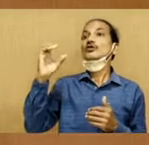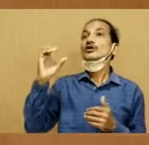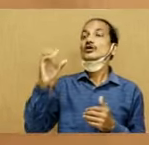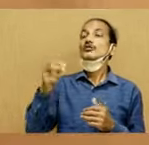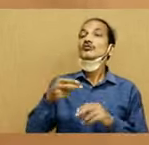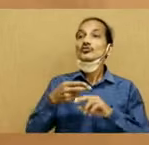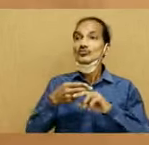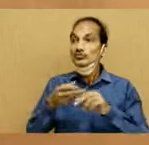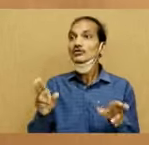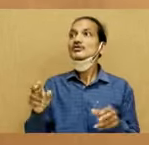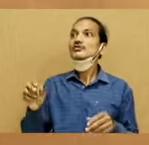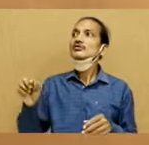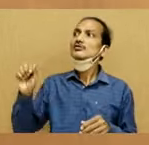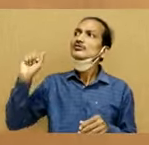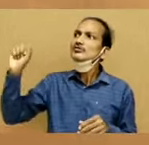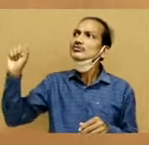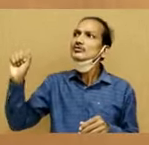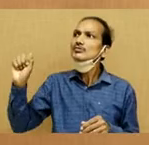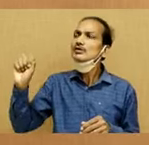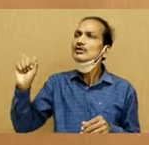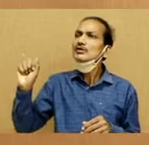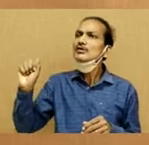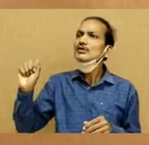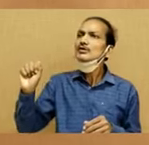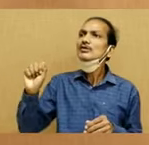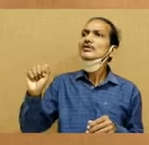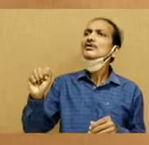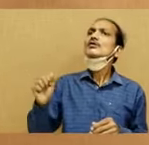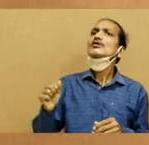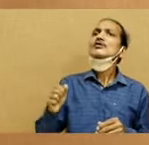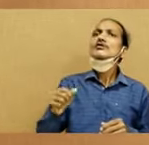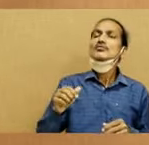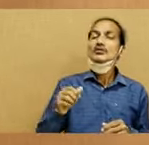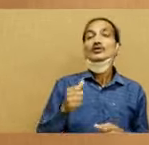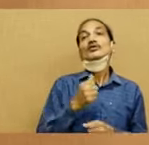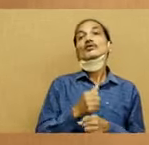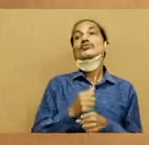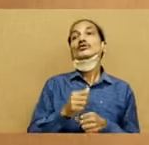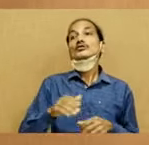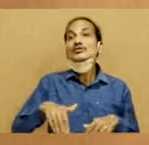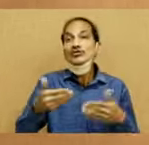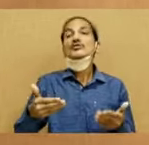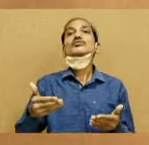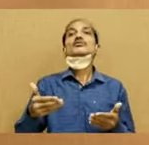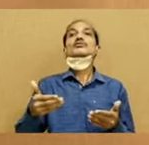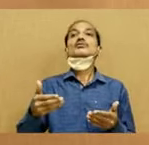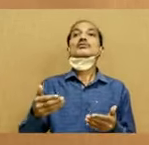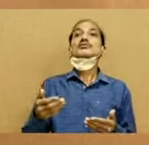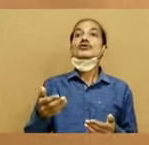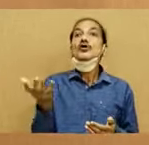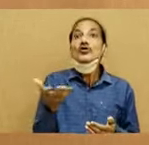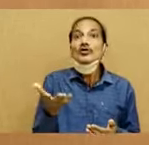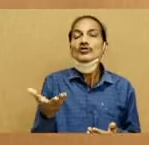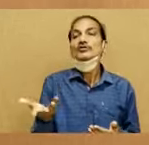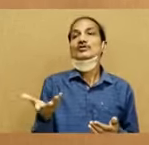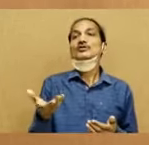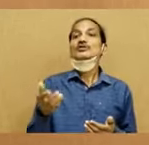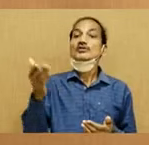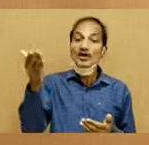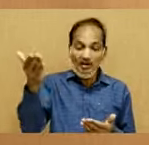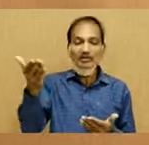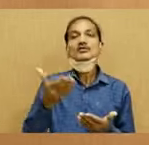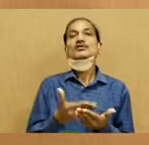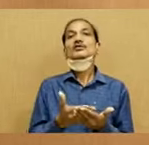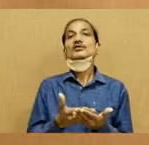ବ୍ୟବସ୍ଥା? ଦେଖନ୍ତୁ, ଚୀନ କଥା ତ ମୁଁ କହିପାରିବିନି, କିନ୍ତୁ ମୁଁ ଆମ ଓଡ଼ିଶା କଥା ଆପଣଙ୍କୁ କହୁଛି। ଓଡ଼ିଶା ରାଜ୍ୟ